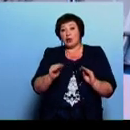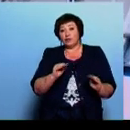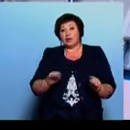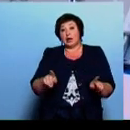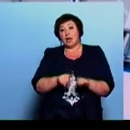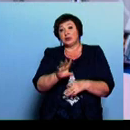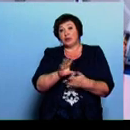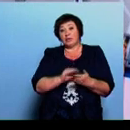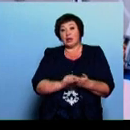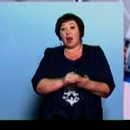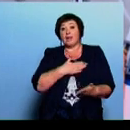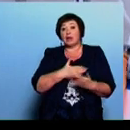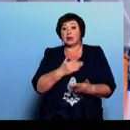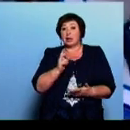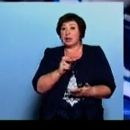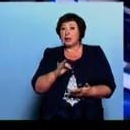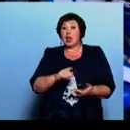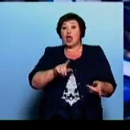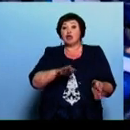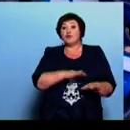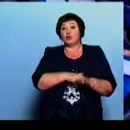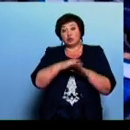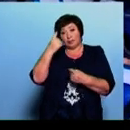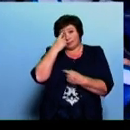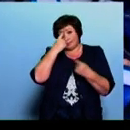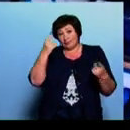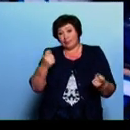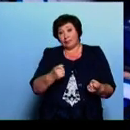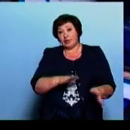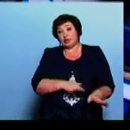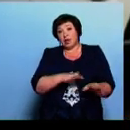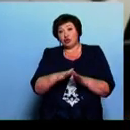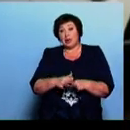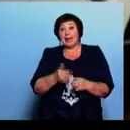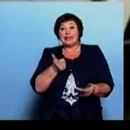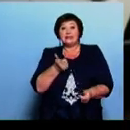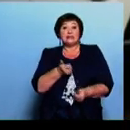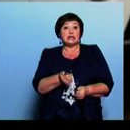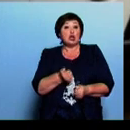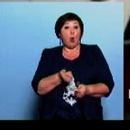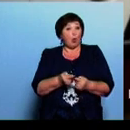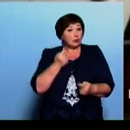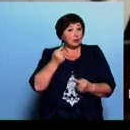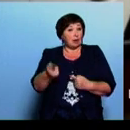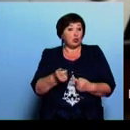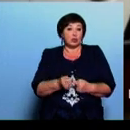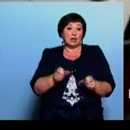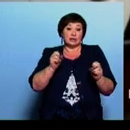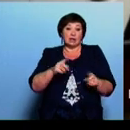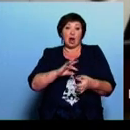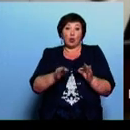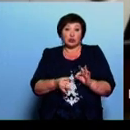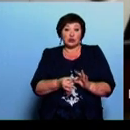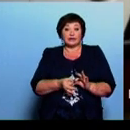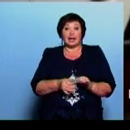например, аппарат ЭКГ с функцией передачи данных на дистанционный пульт специалиста города Ижевска для решения